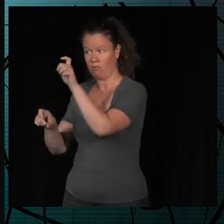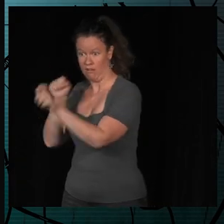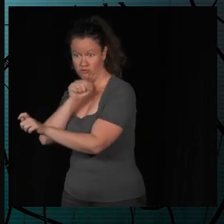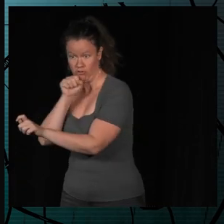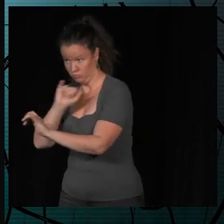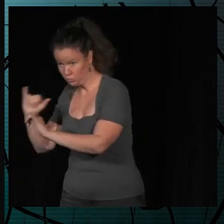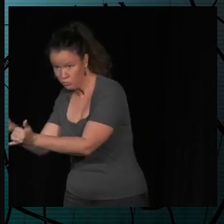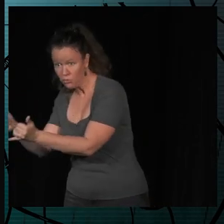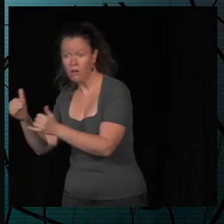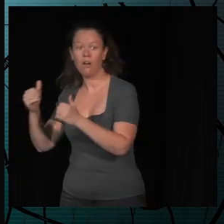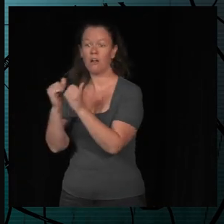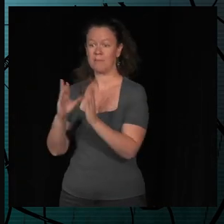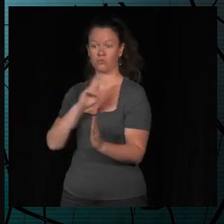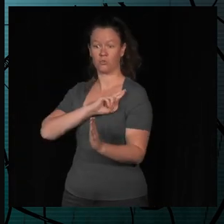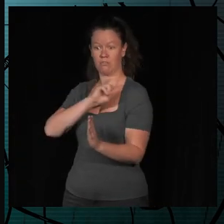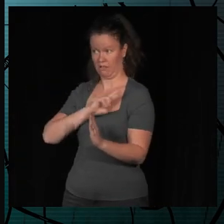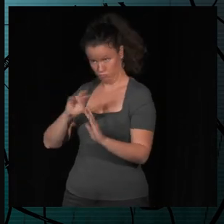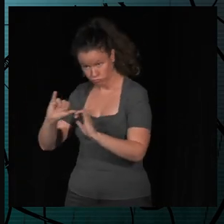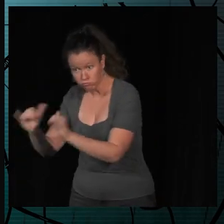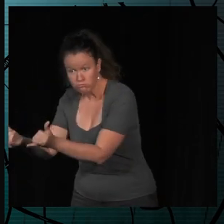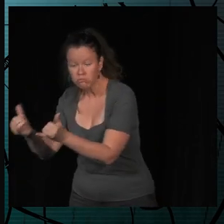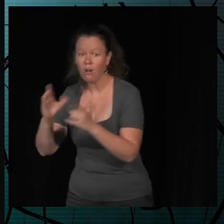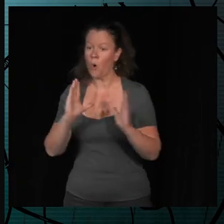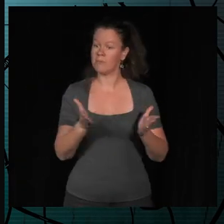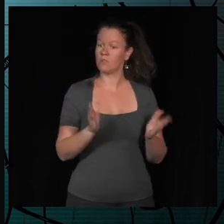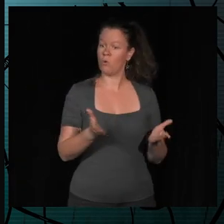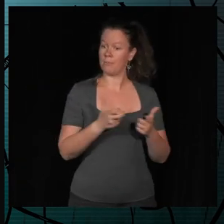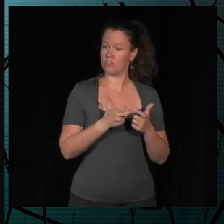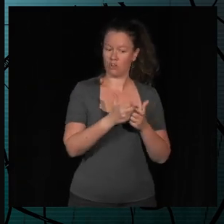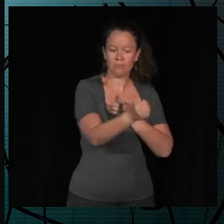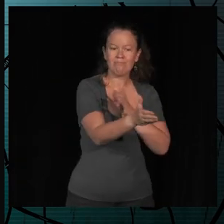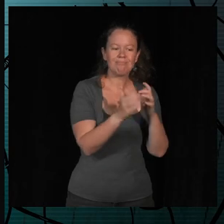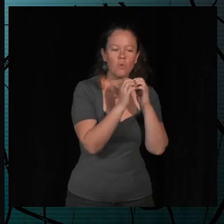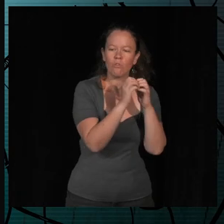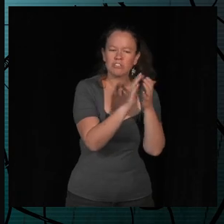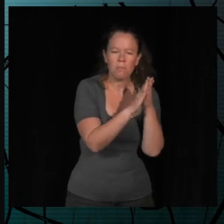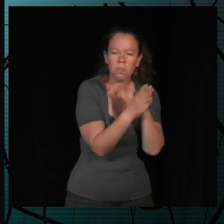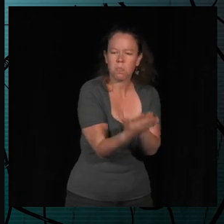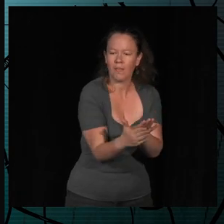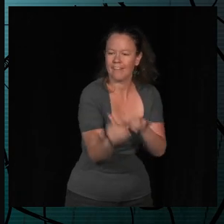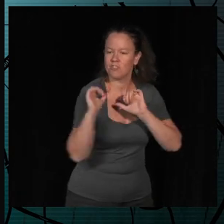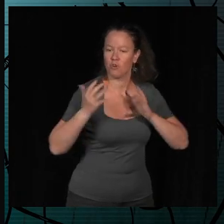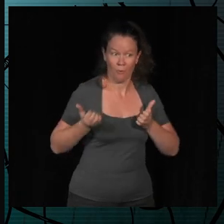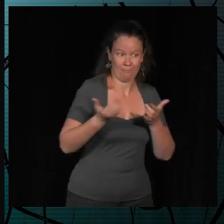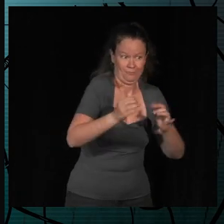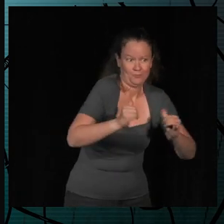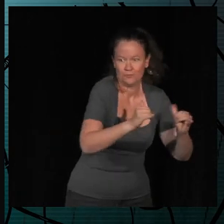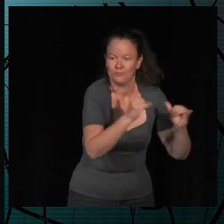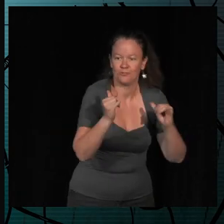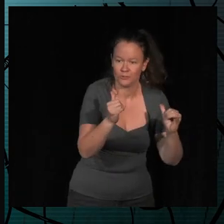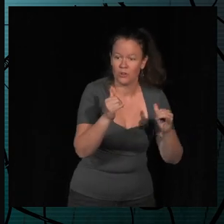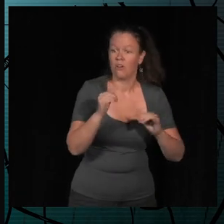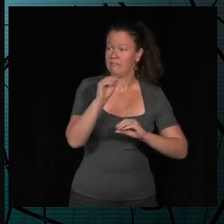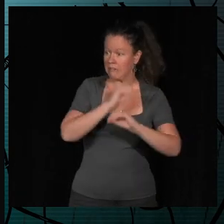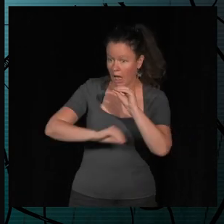plus dans les hôpitaux pour lutter contre des dégénérescence neurologique pour des des thérapies diverses et variées on voit bien